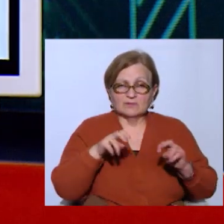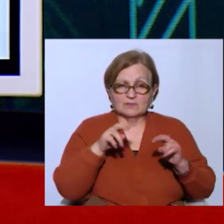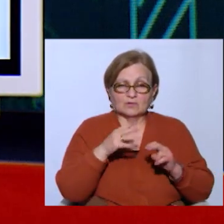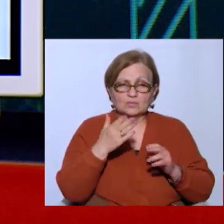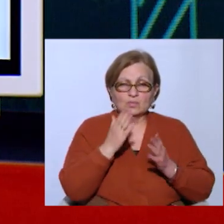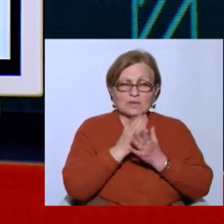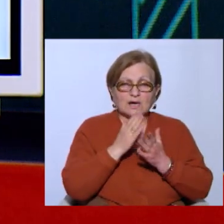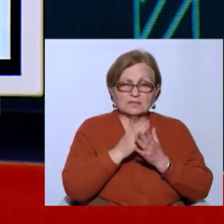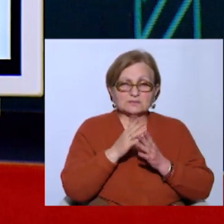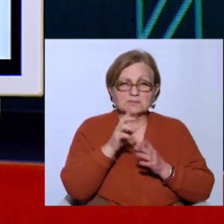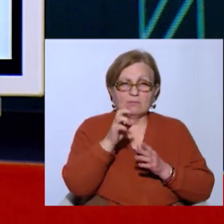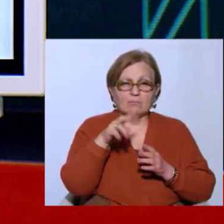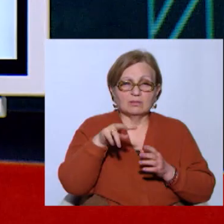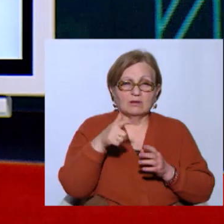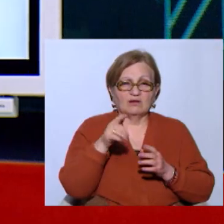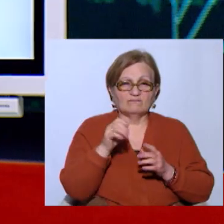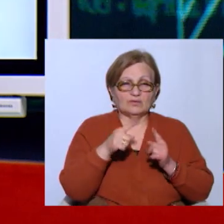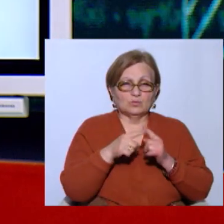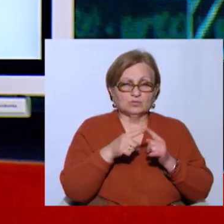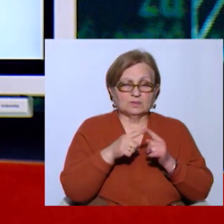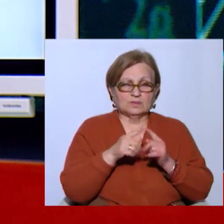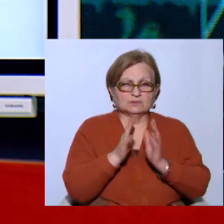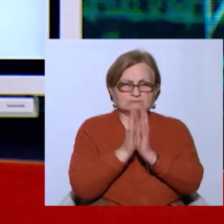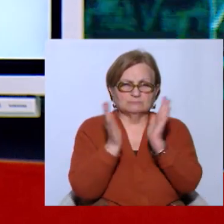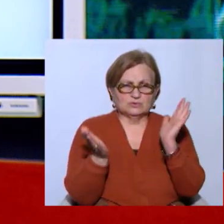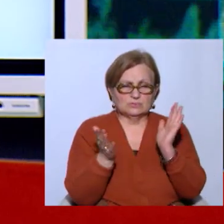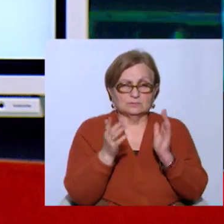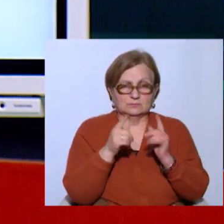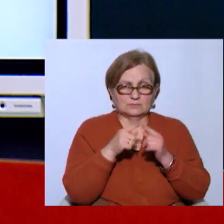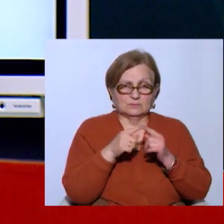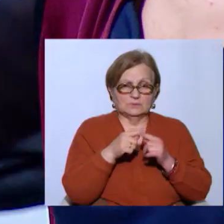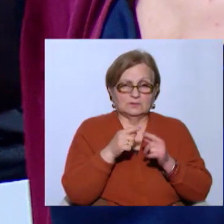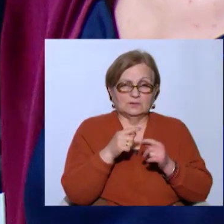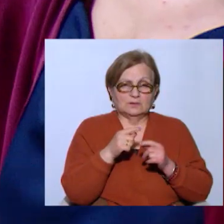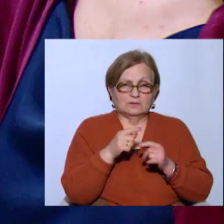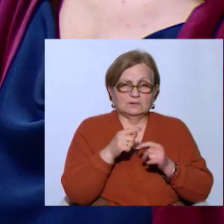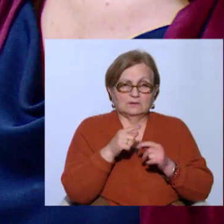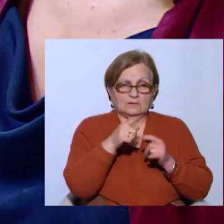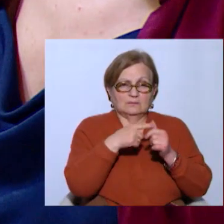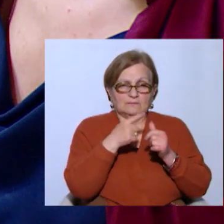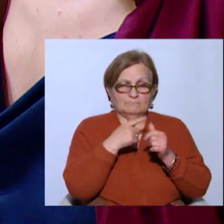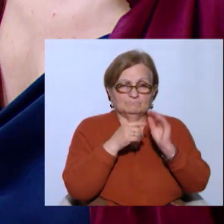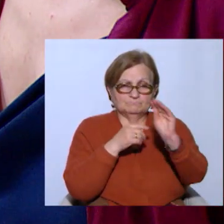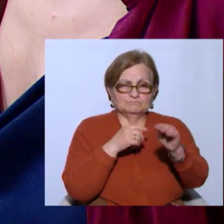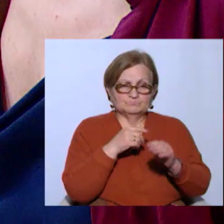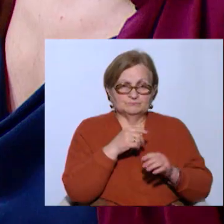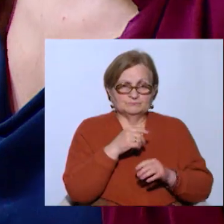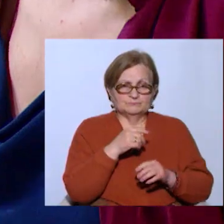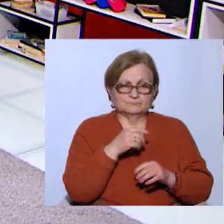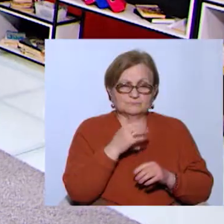ბლაგვი კუთხე. აი აქედან აი ეს კუთხე. აი ეს. ხო? აი აქ დავაწეროთ თქვათ